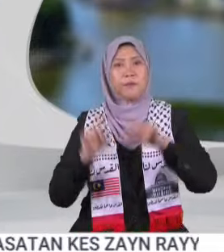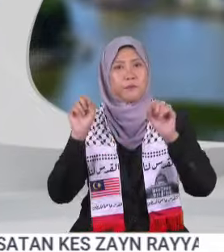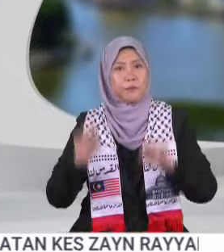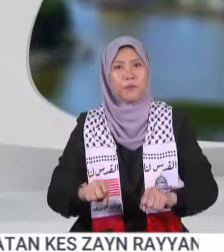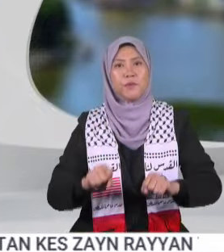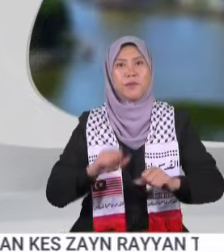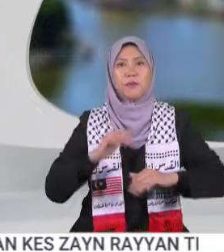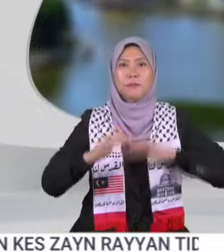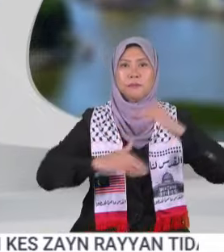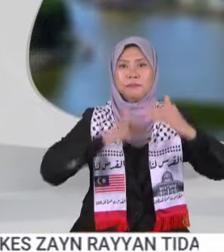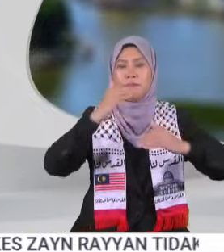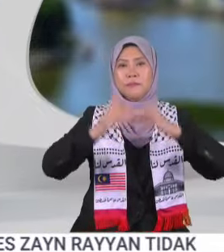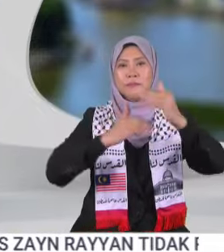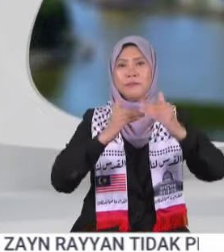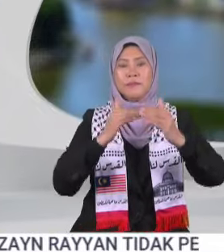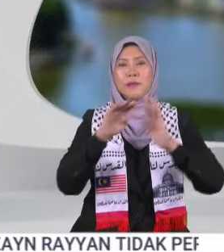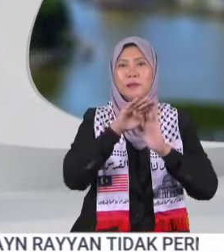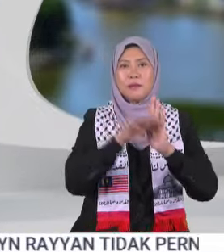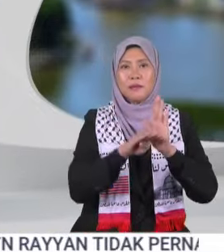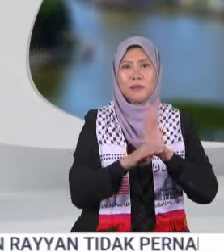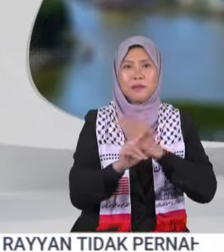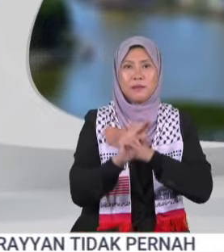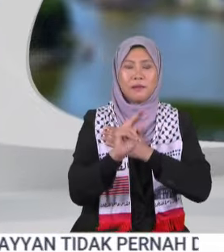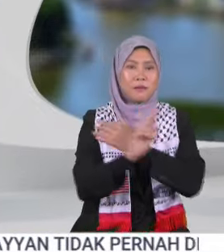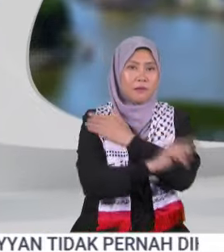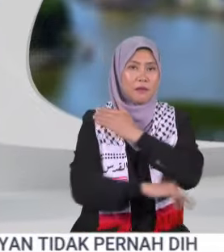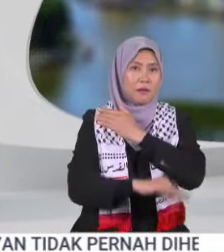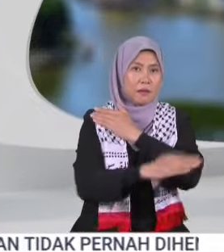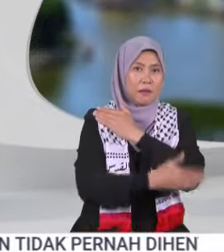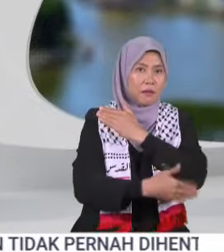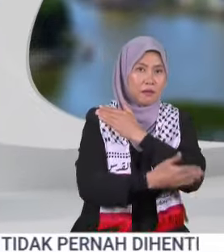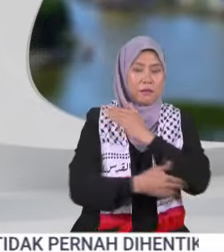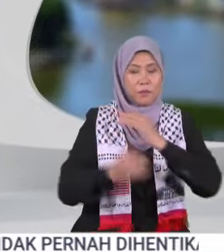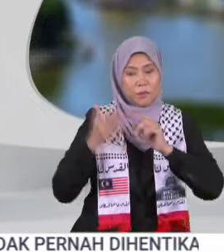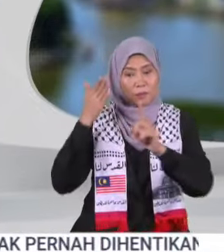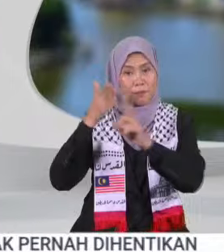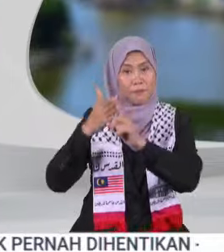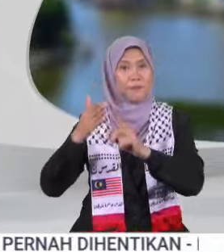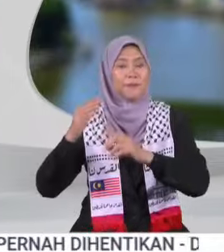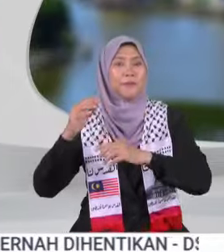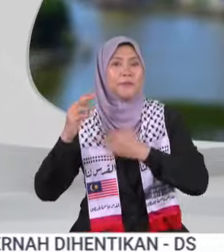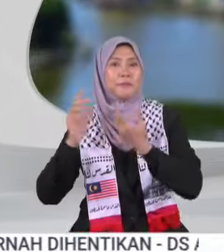datang agenda nasional bersama negeri-negeri lain ke arah